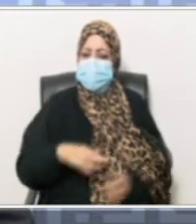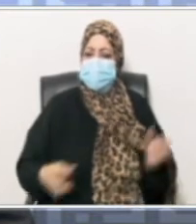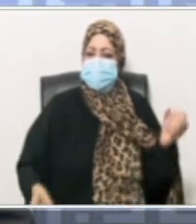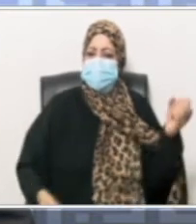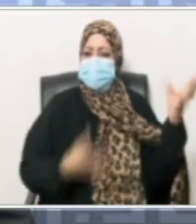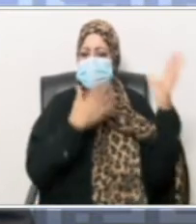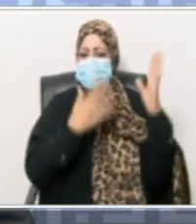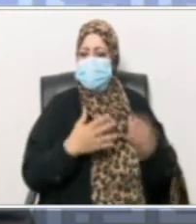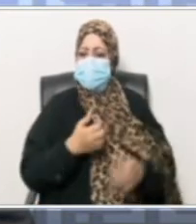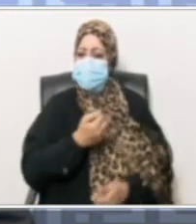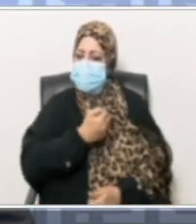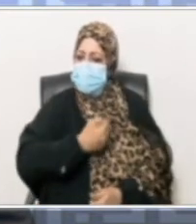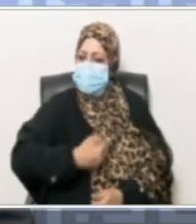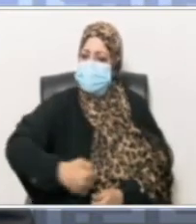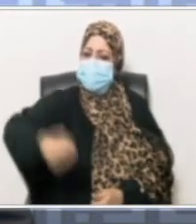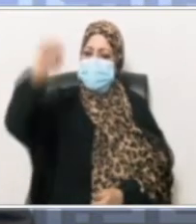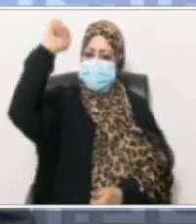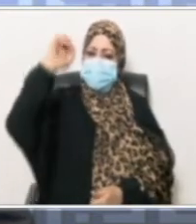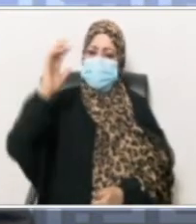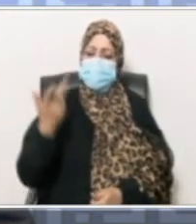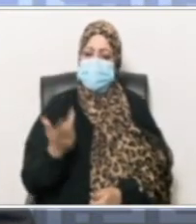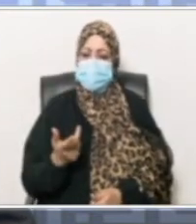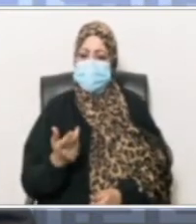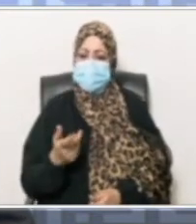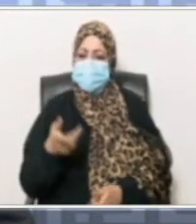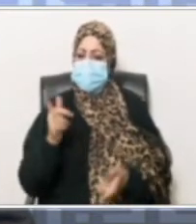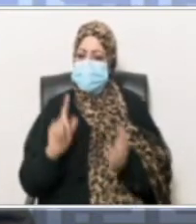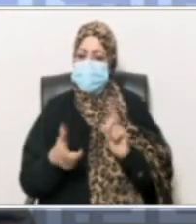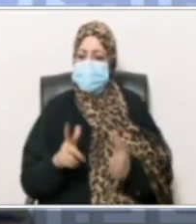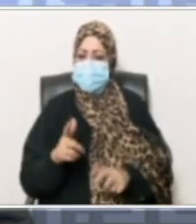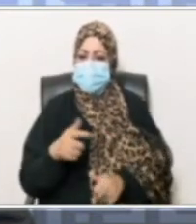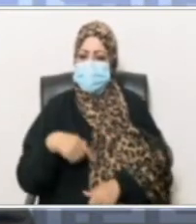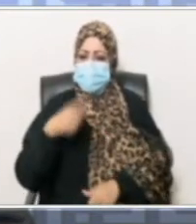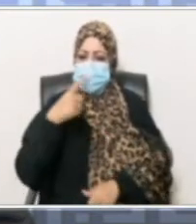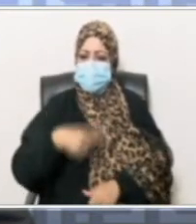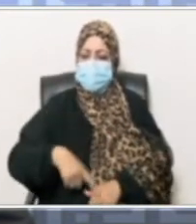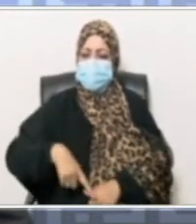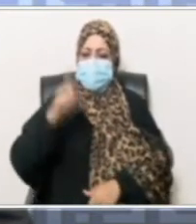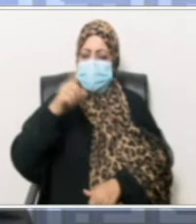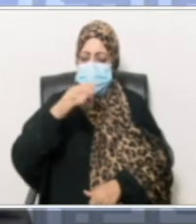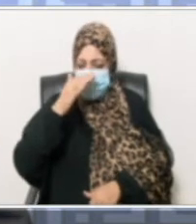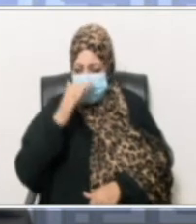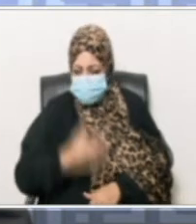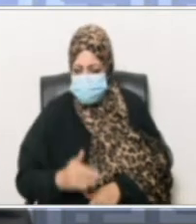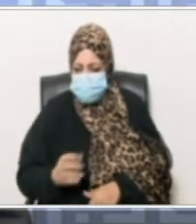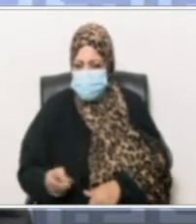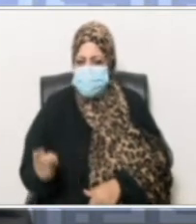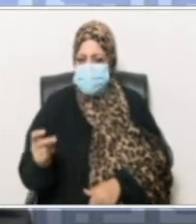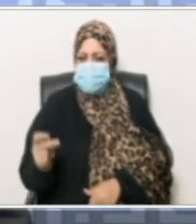ذليلا صاغرا فارا منكسرا يجر أذياله.